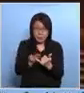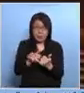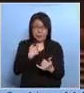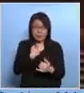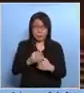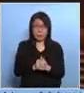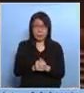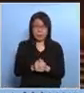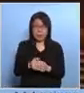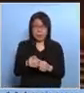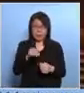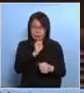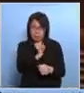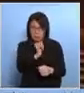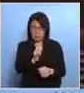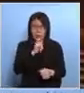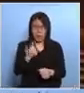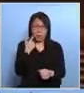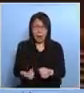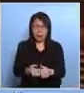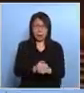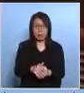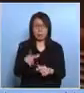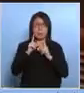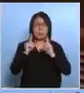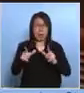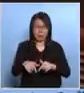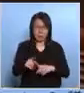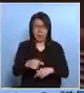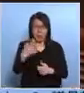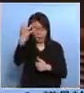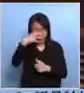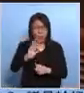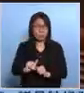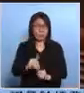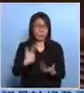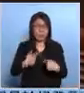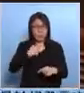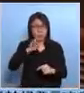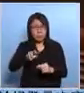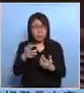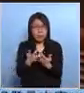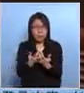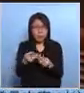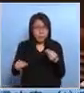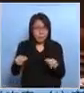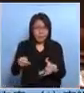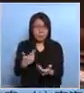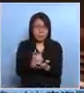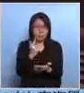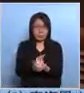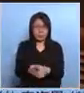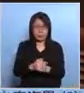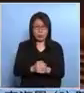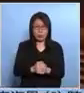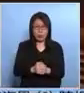偉明喺度千古罪人添。即係你唔好咁誇，即係你可以鬧，但你要因應個比例。啊！唔好講